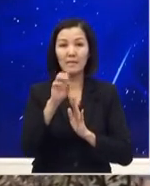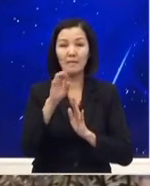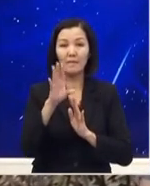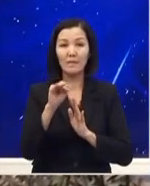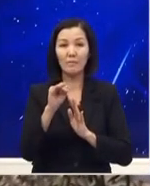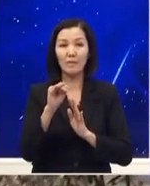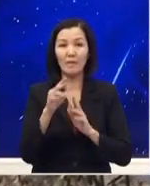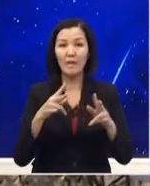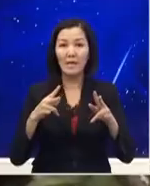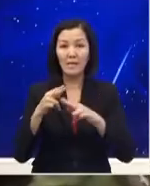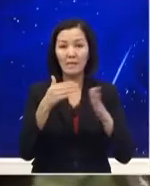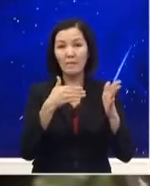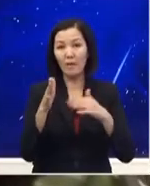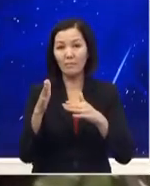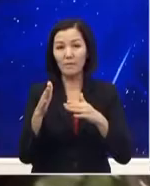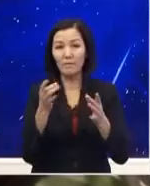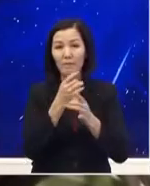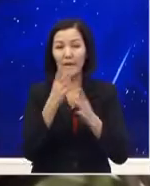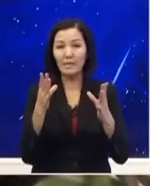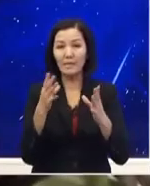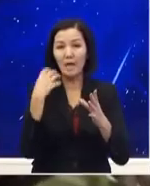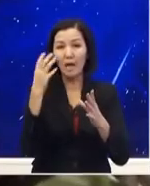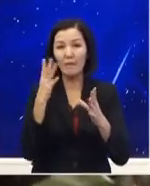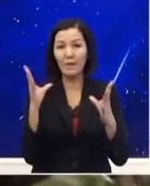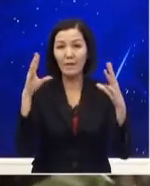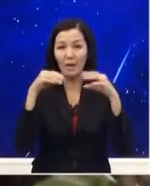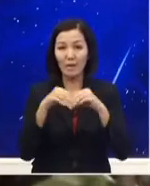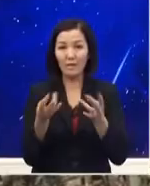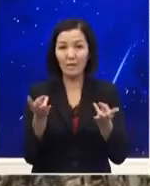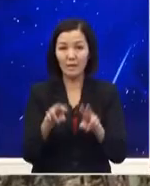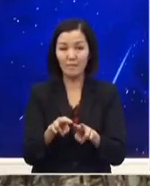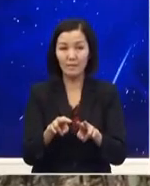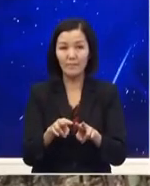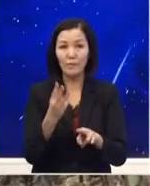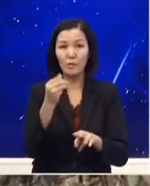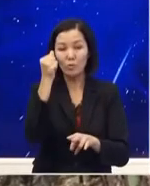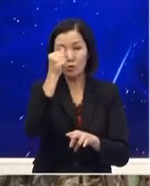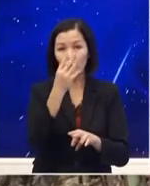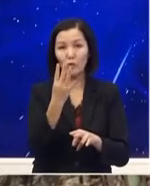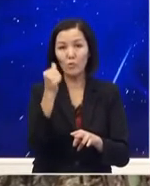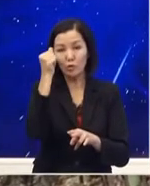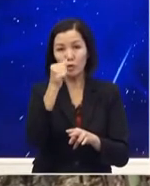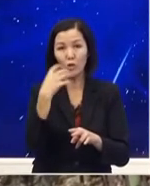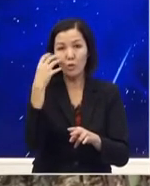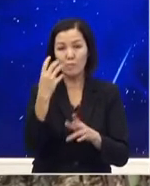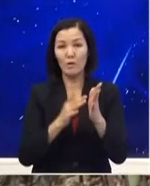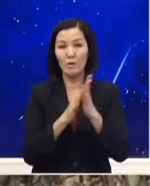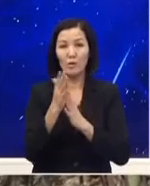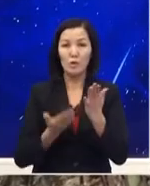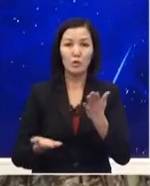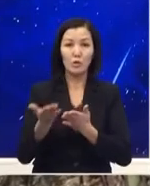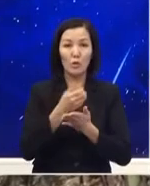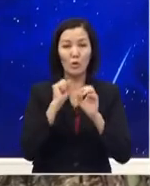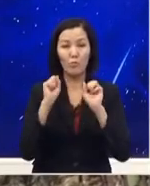өскін кесіп тастаймыздағы мәдени алманың діңгегін қалдырамыз. 3 жылда, 4 жылда жеміс бере бастайтын. Әйтпесе